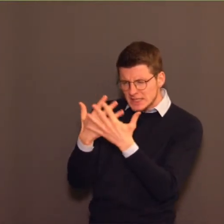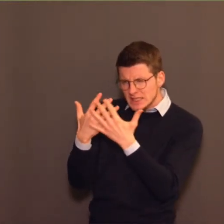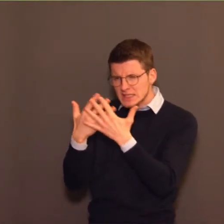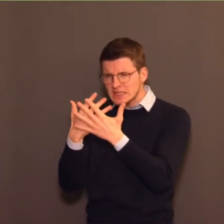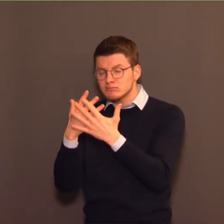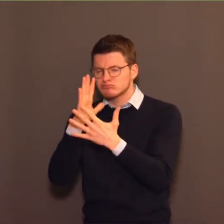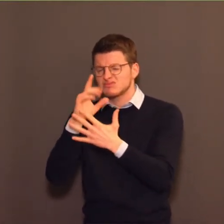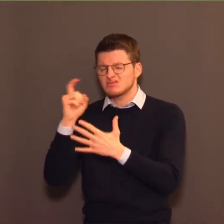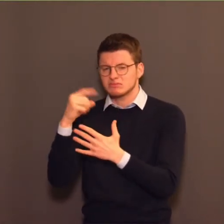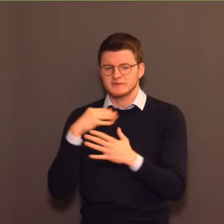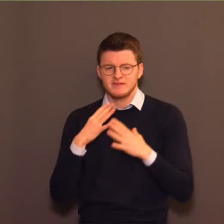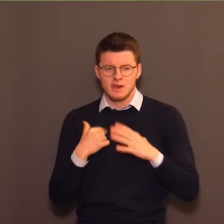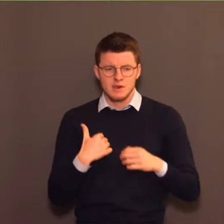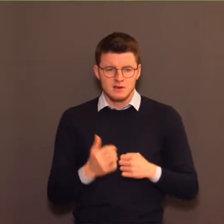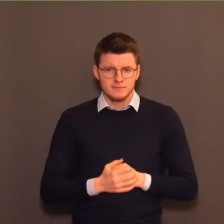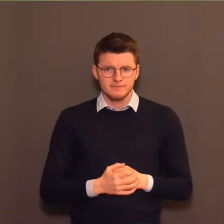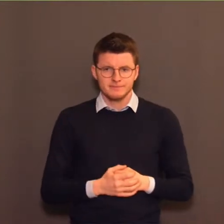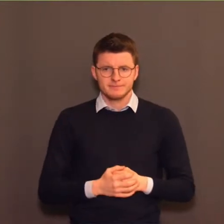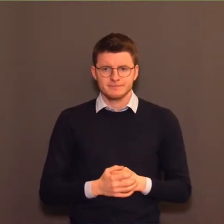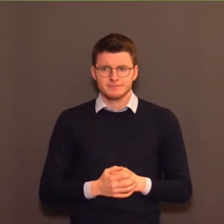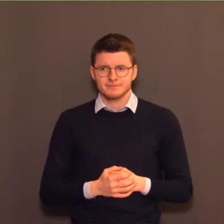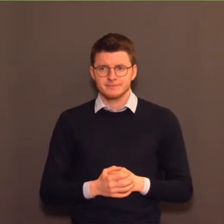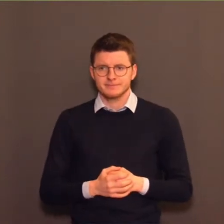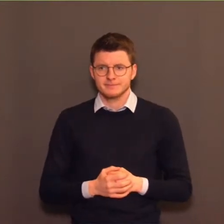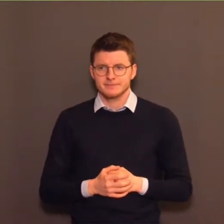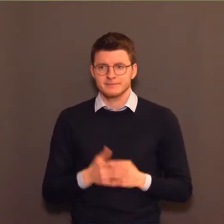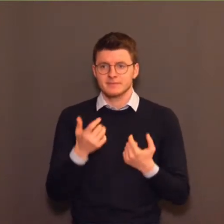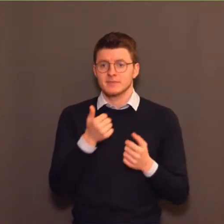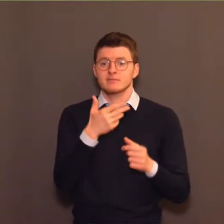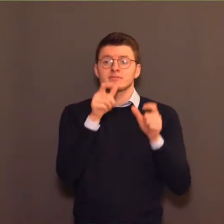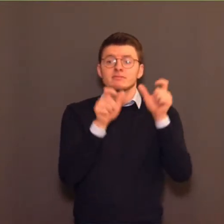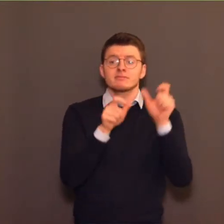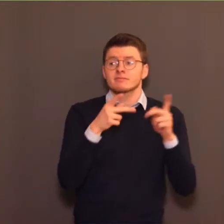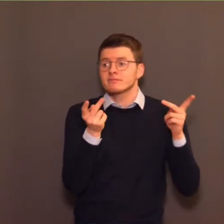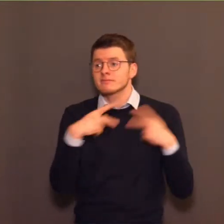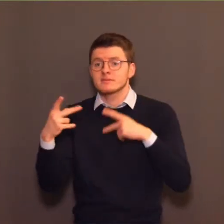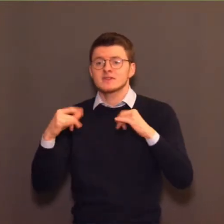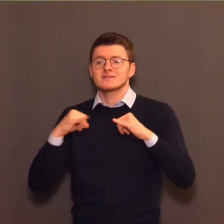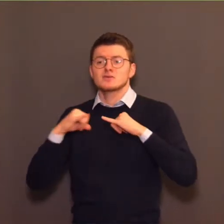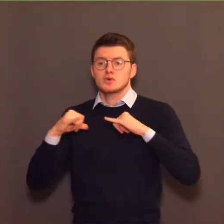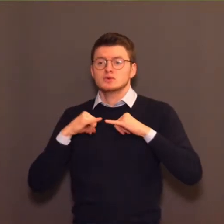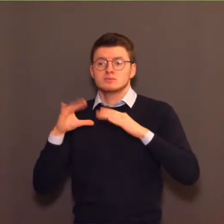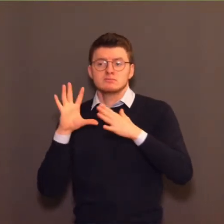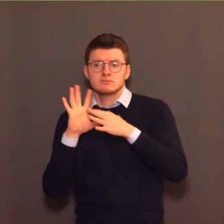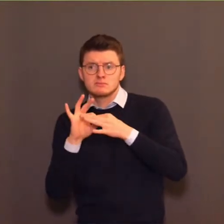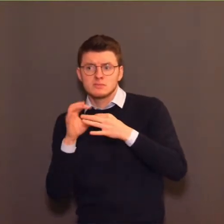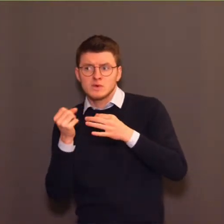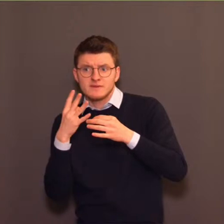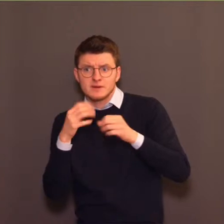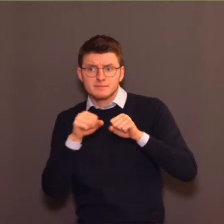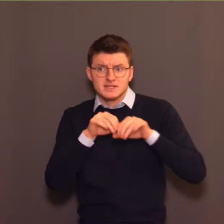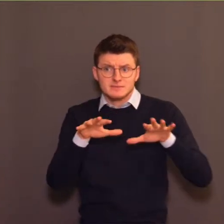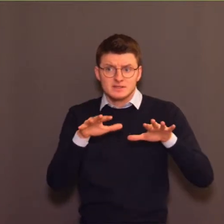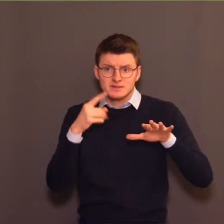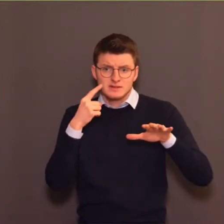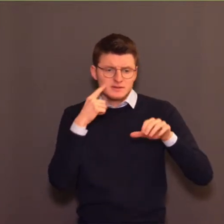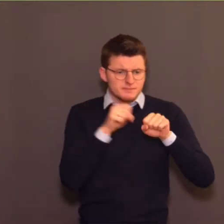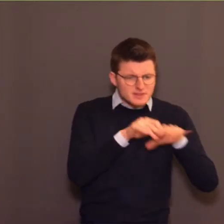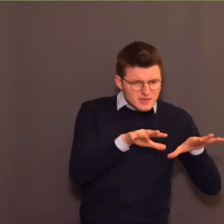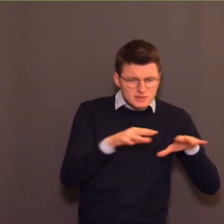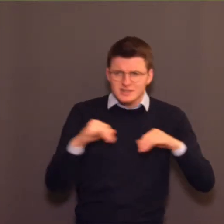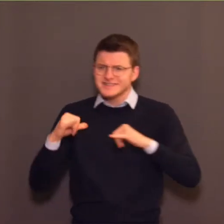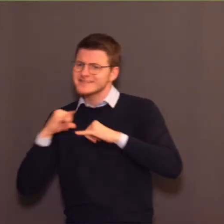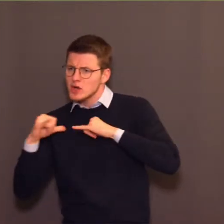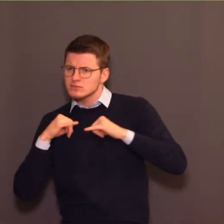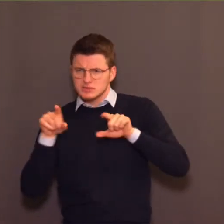De verhouding van het aantal nieuwe ziekenhuisopnames op het aantal nieuwe besmettingen blijft nog steeds vrij stabiel, maar er is wel een